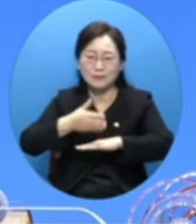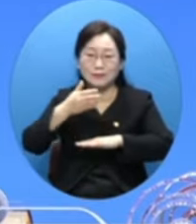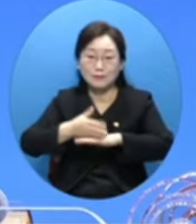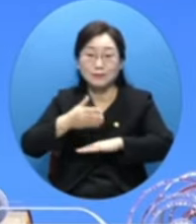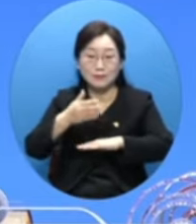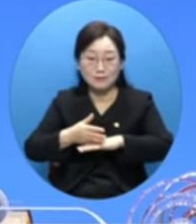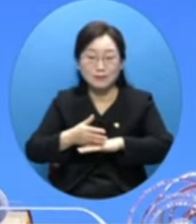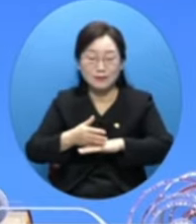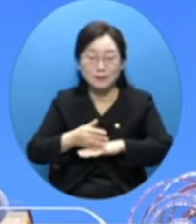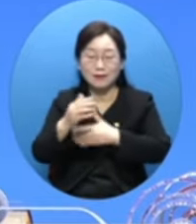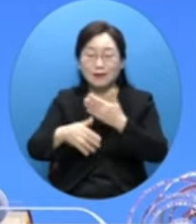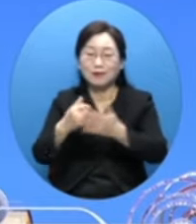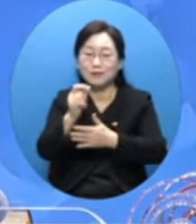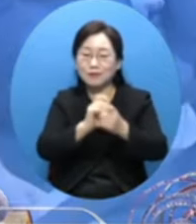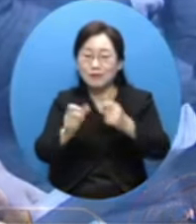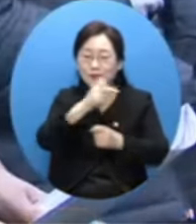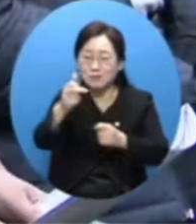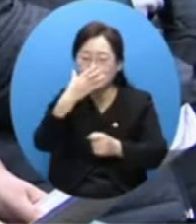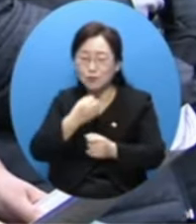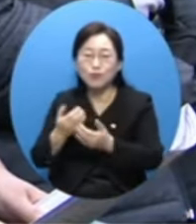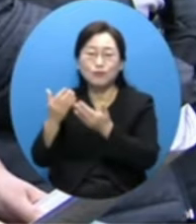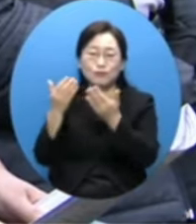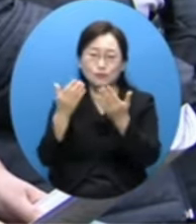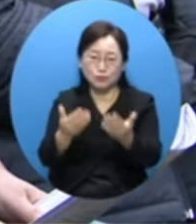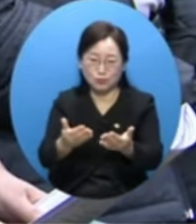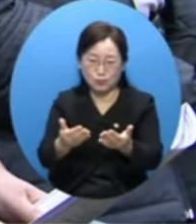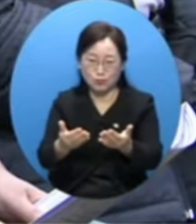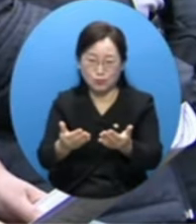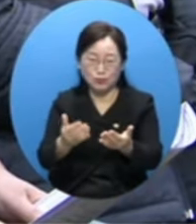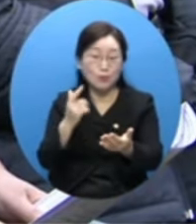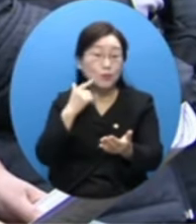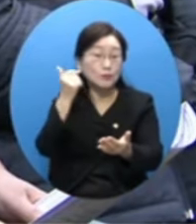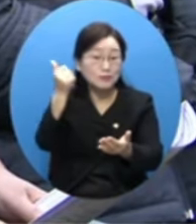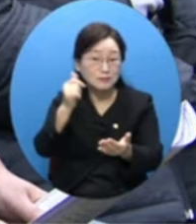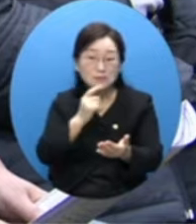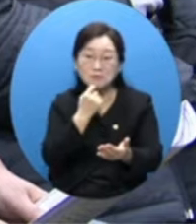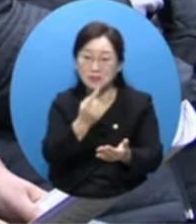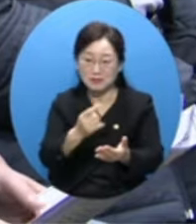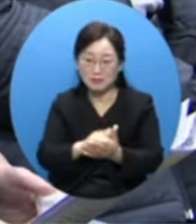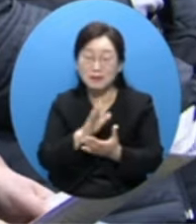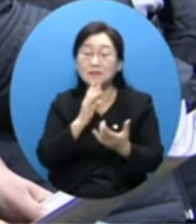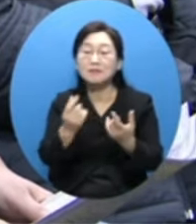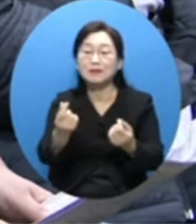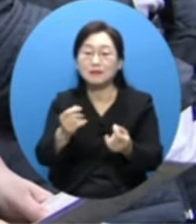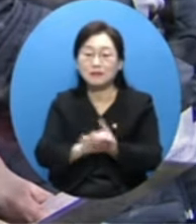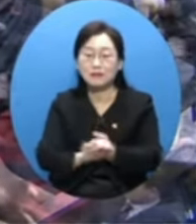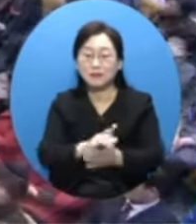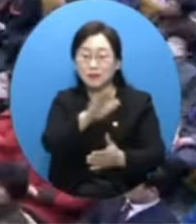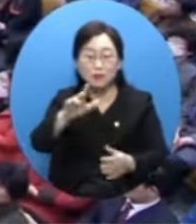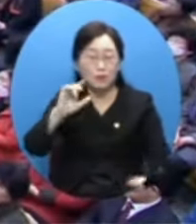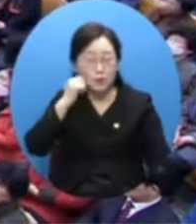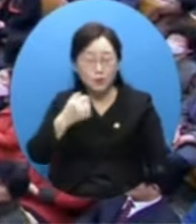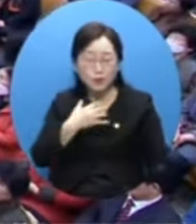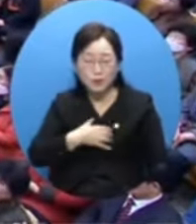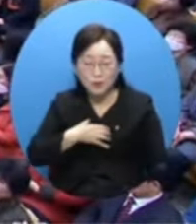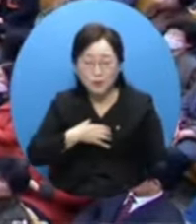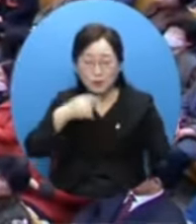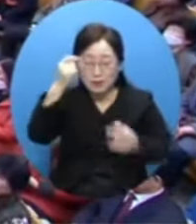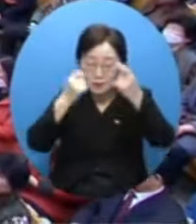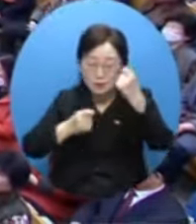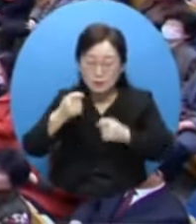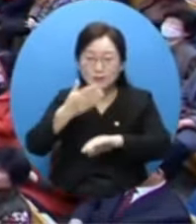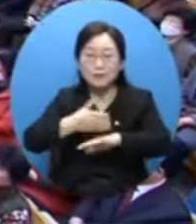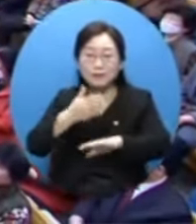때 하나님께서 더 큰 복을 주신다고 그는 고백을 했습니다. 그렇습니다. 우리가 어려울 때, 괴로울 때, 슬플 때, 감사할 때